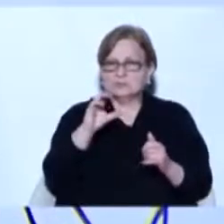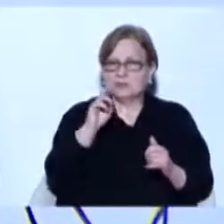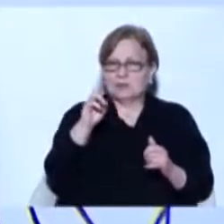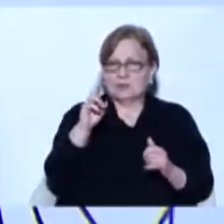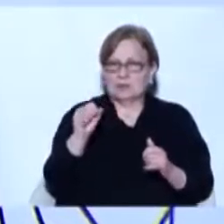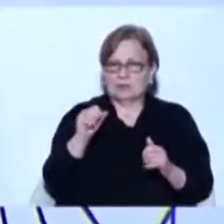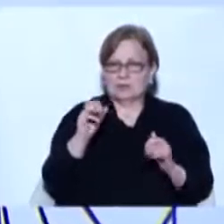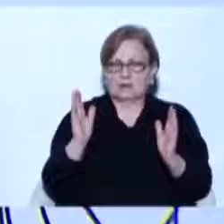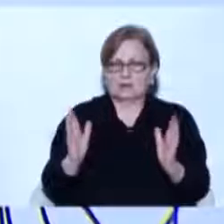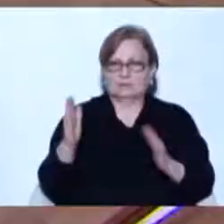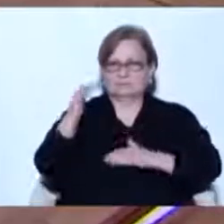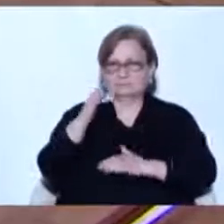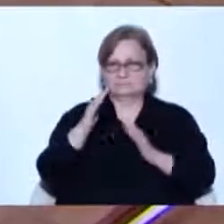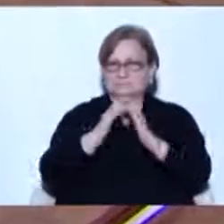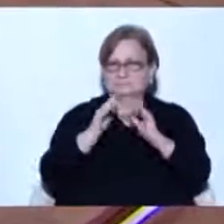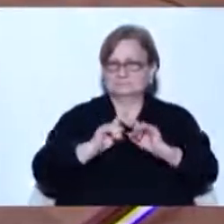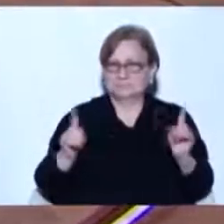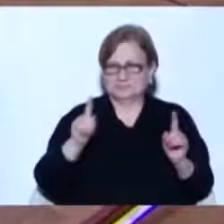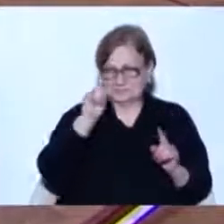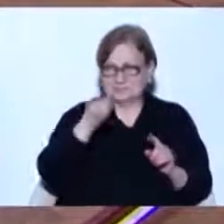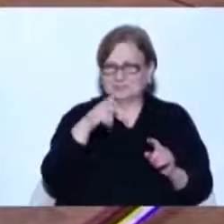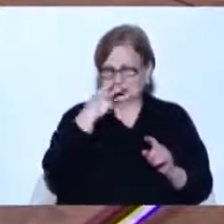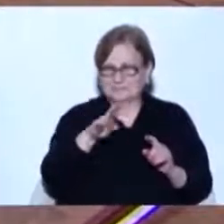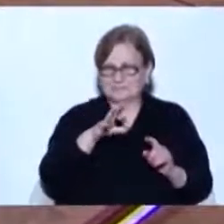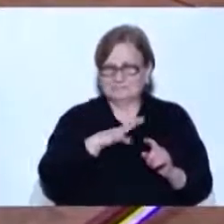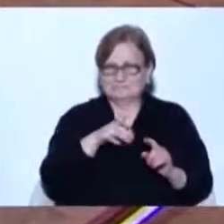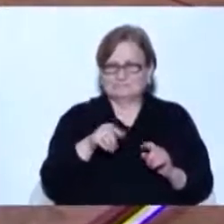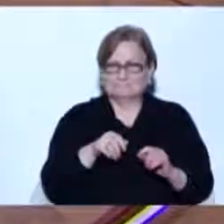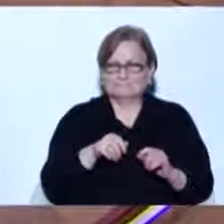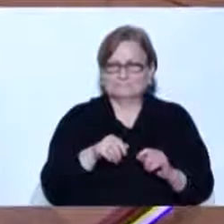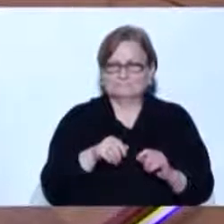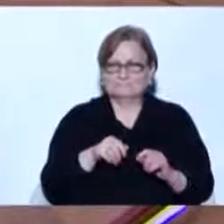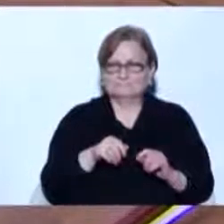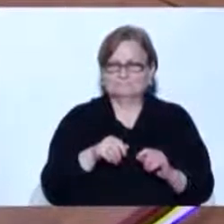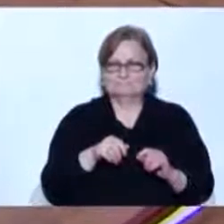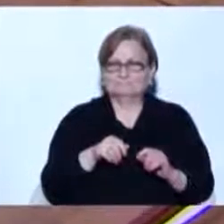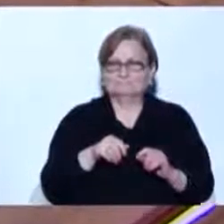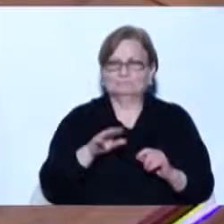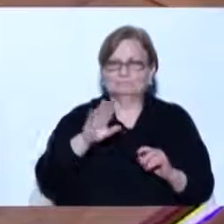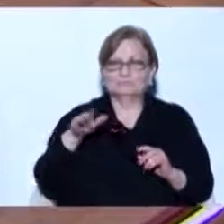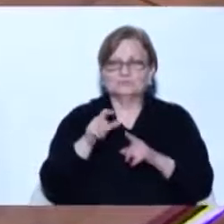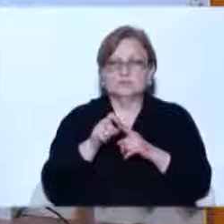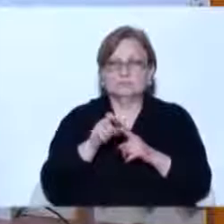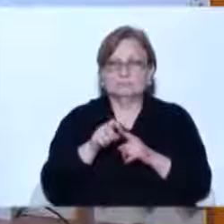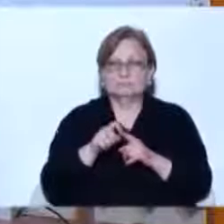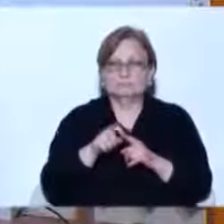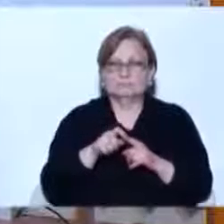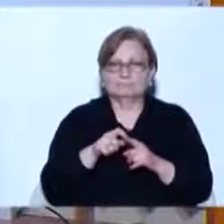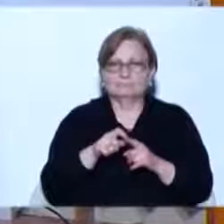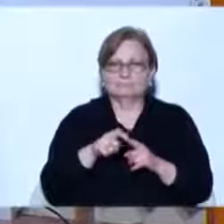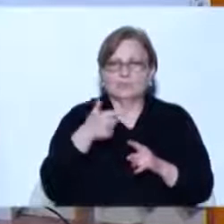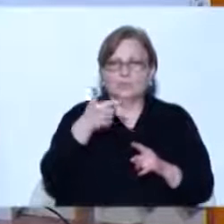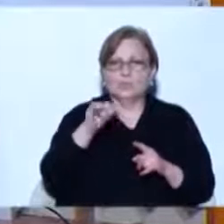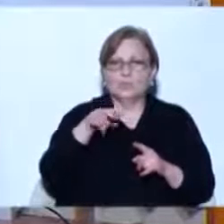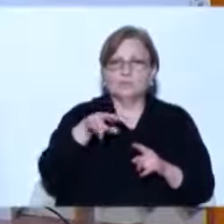ესეთი ოთხკუთხა სახლები აქვთ. და შემდეგი სიტყვა არის